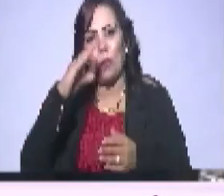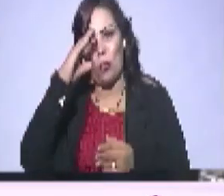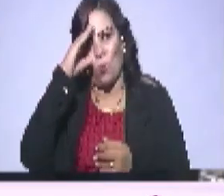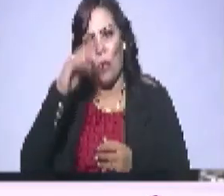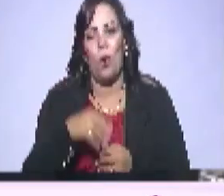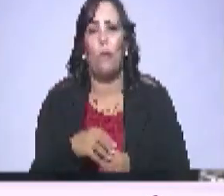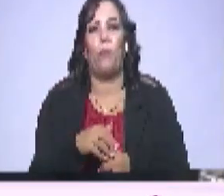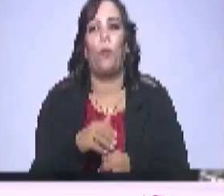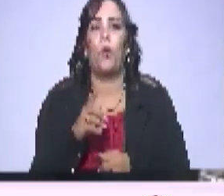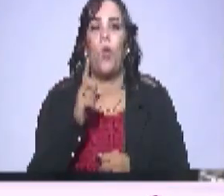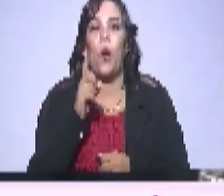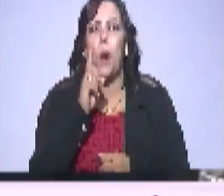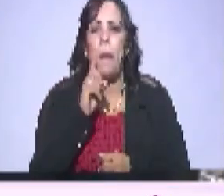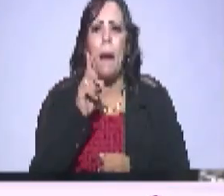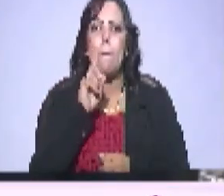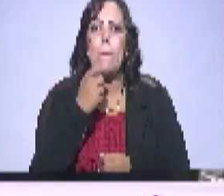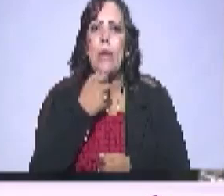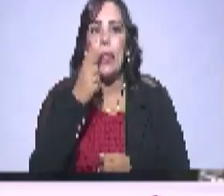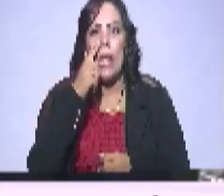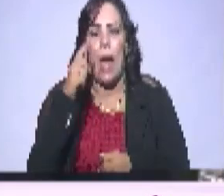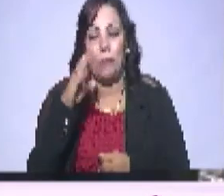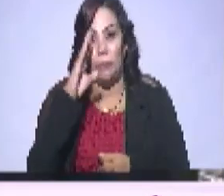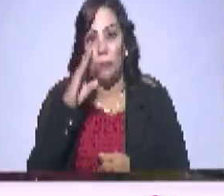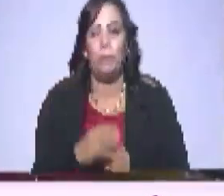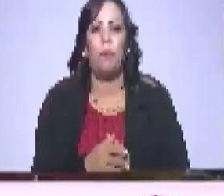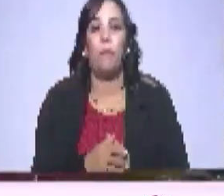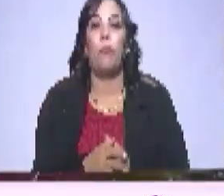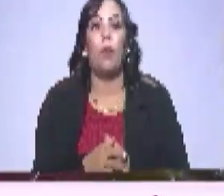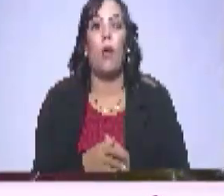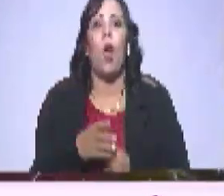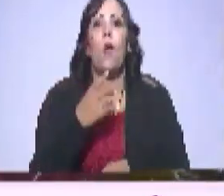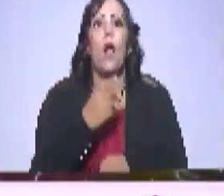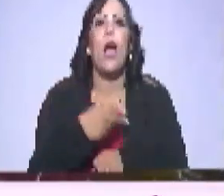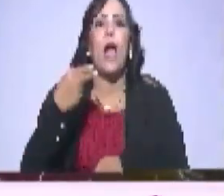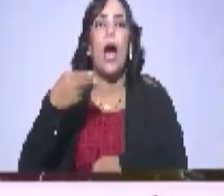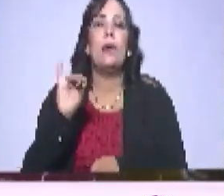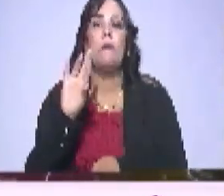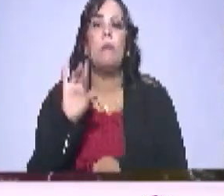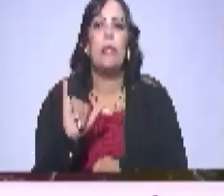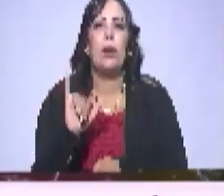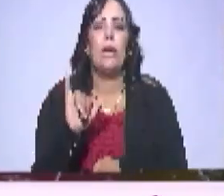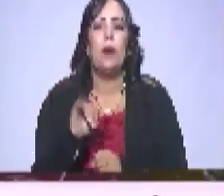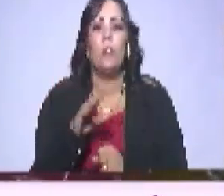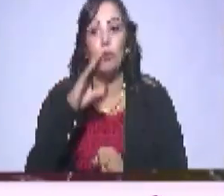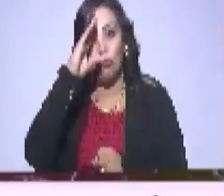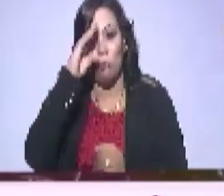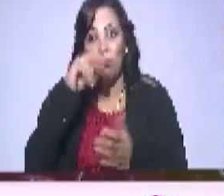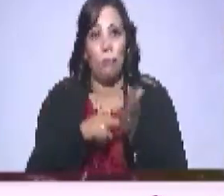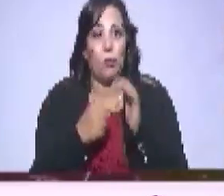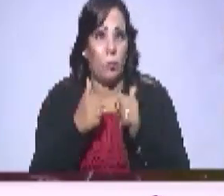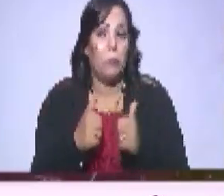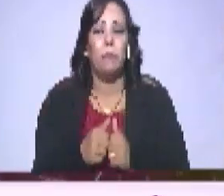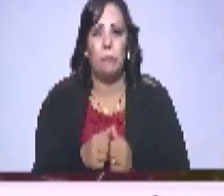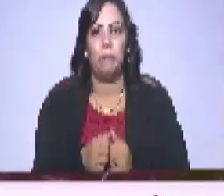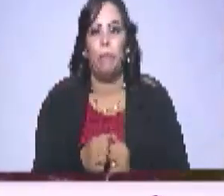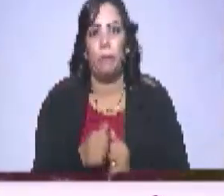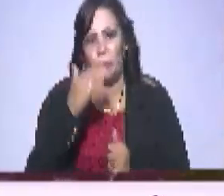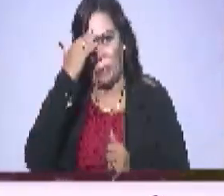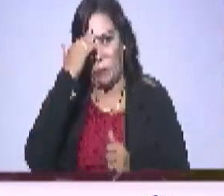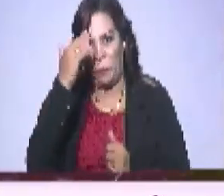ناخد استاذ عزمي. عزمي مساء الخير. مساء النور. اهلا بحضرتك يا فندم. اهلا بحضرتك.